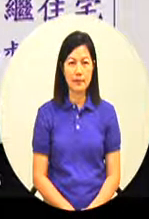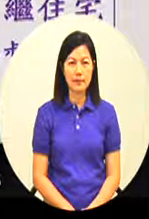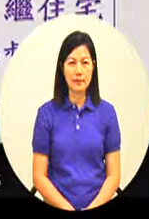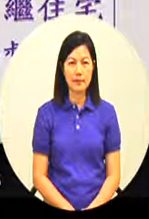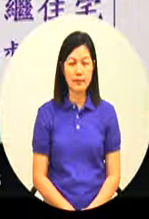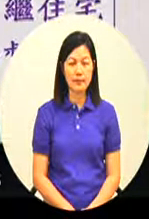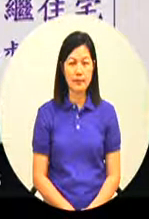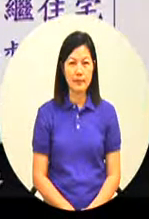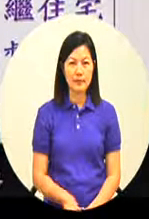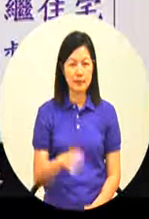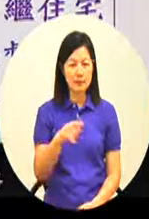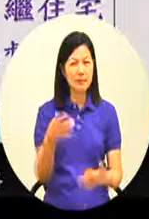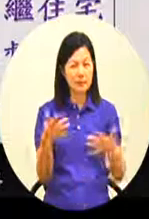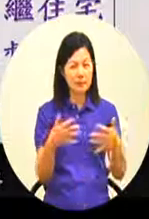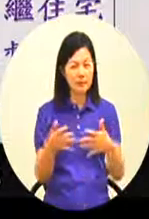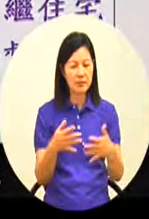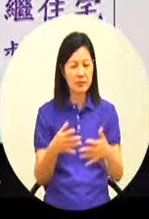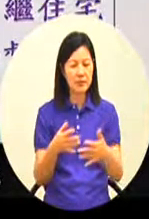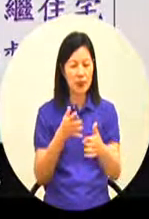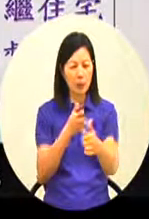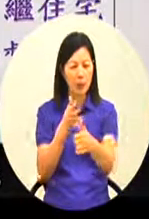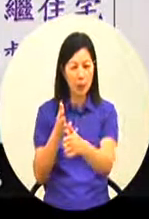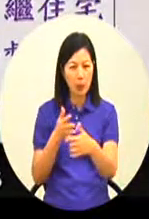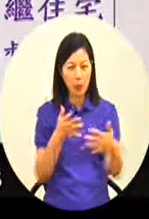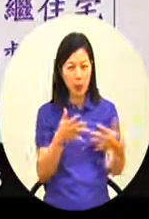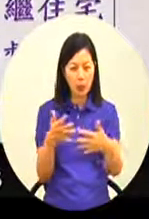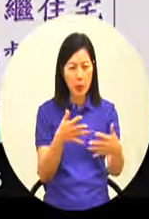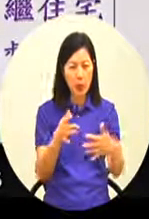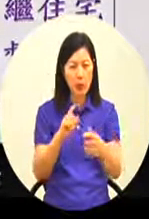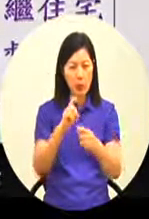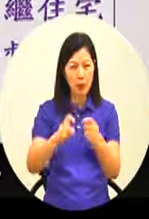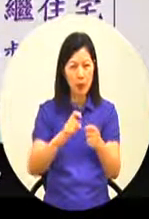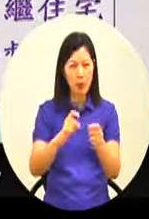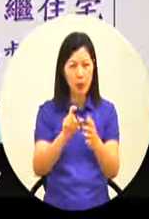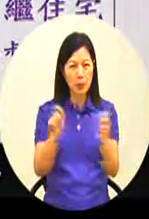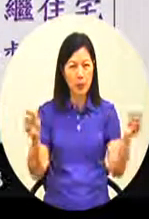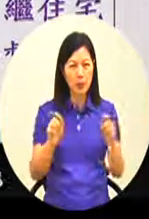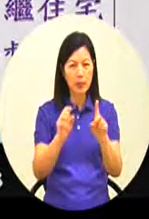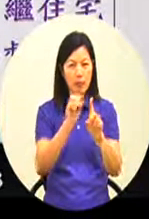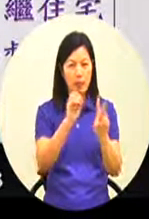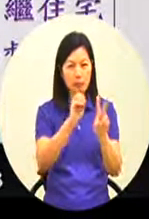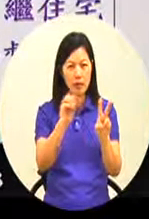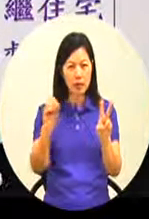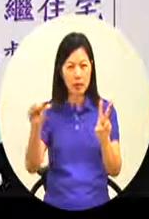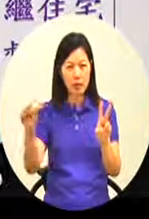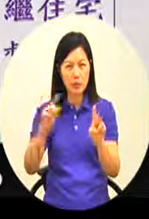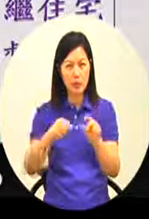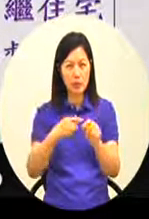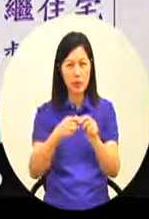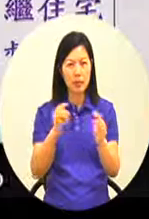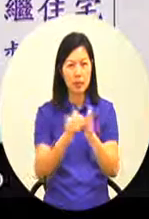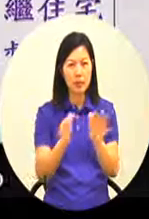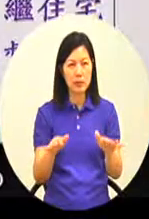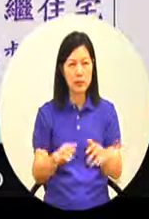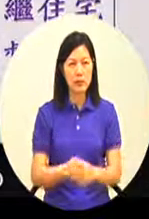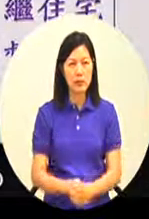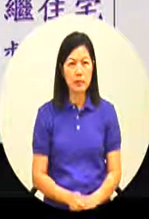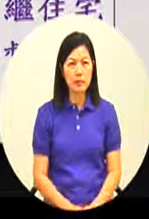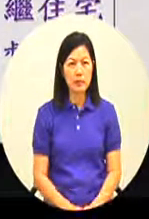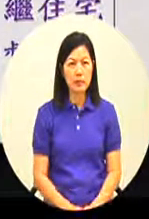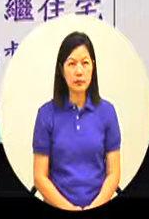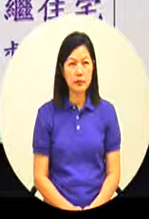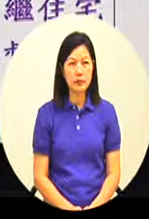这个议题其实我已经质询超过10年了，都可以这样算，2005年开始一直到现在。这也是主席跟